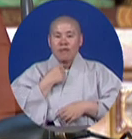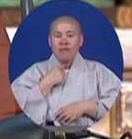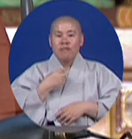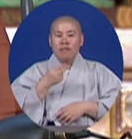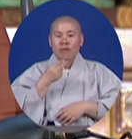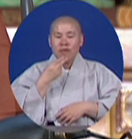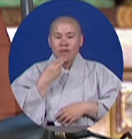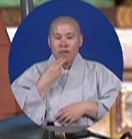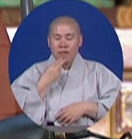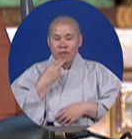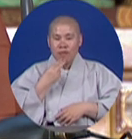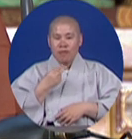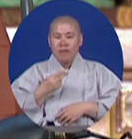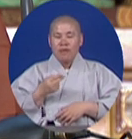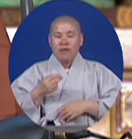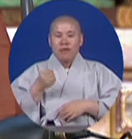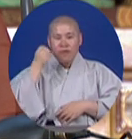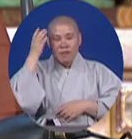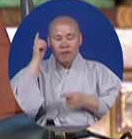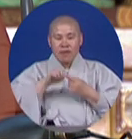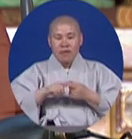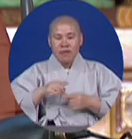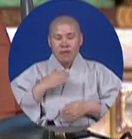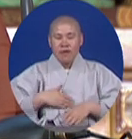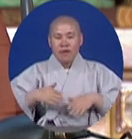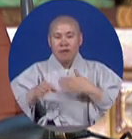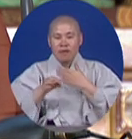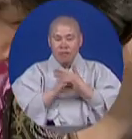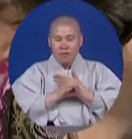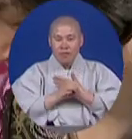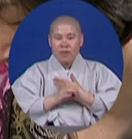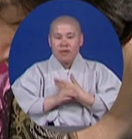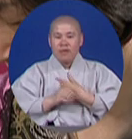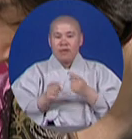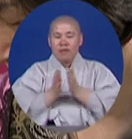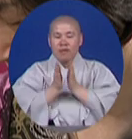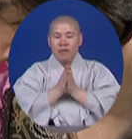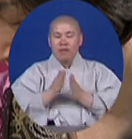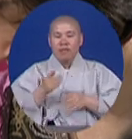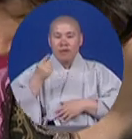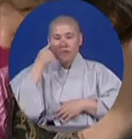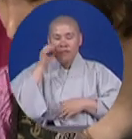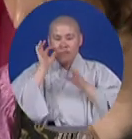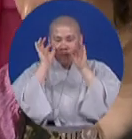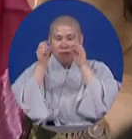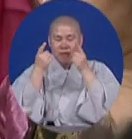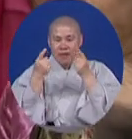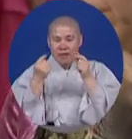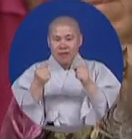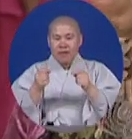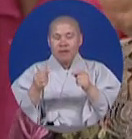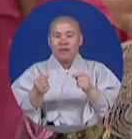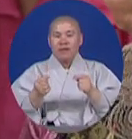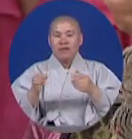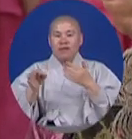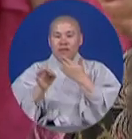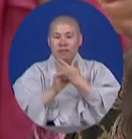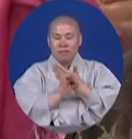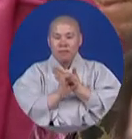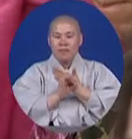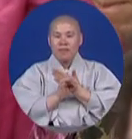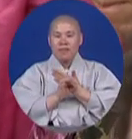이게 좀 어려운 얘기인데요. 뭐 지금은 몰라도 이제 앞으로 알 사람이 있으니까 걱정할 건 없고요. 내가